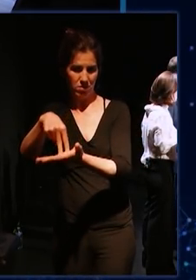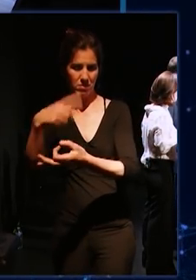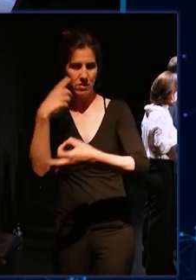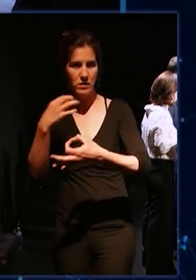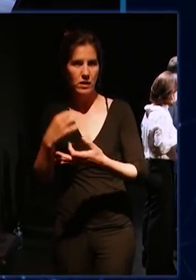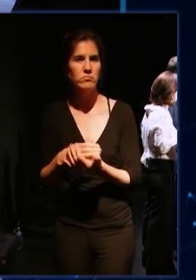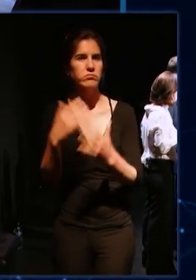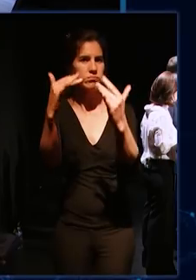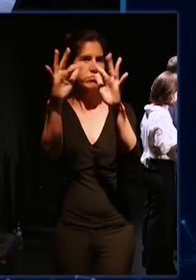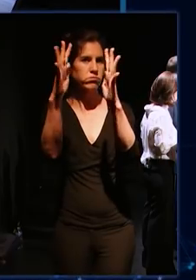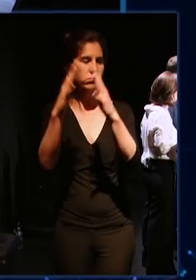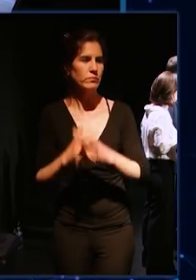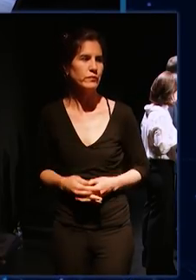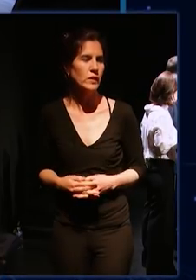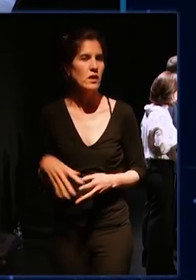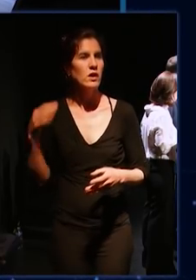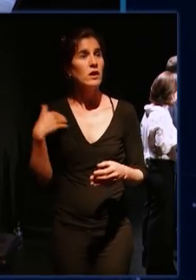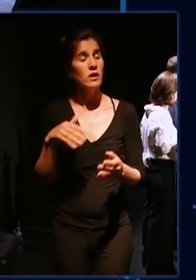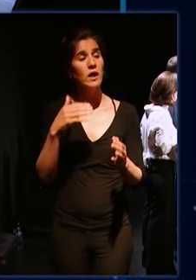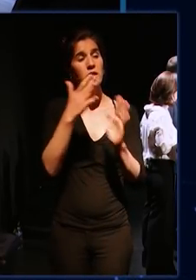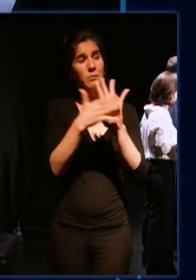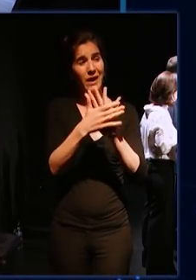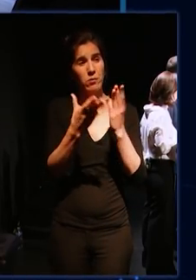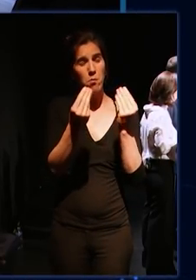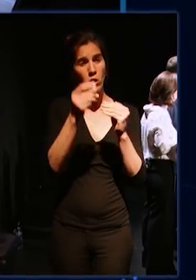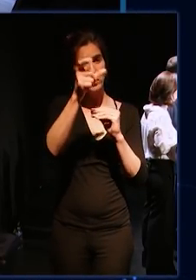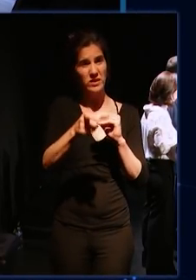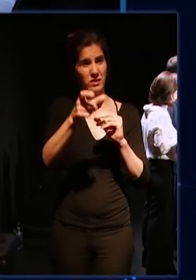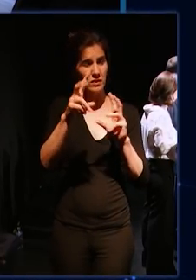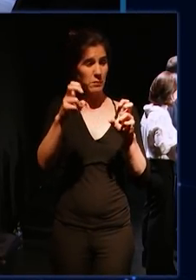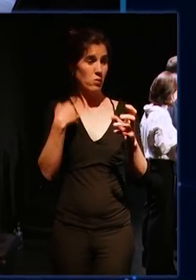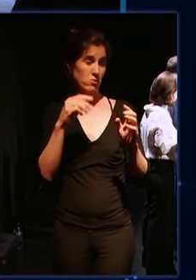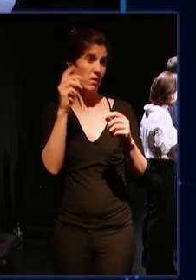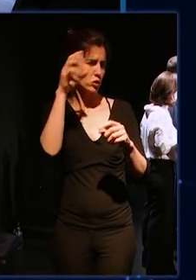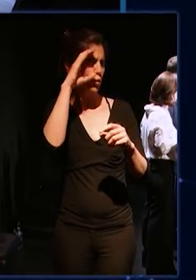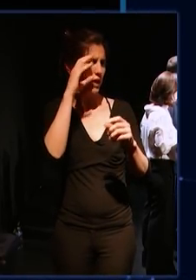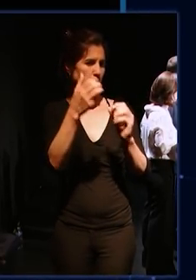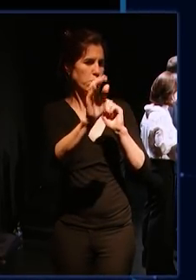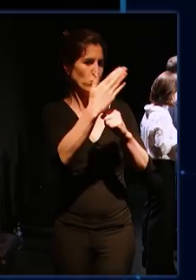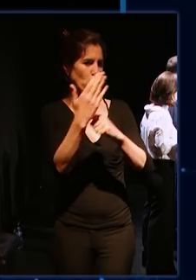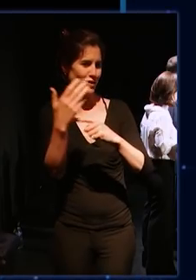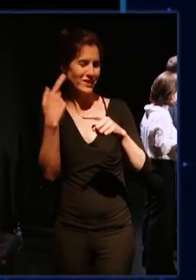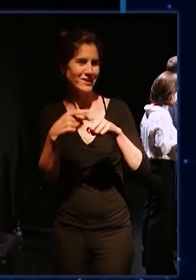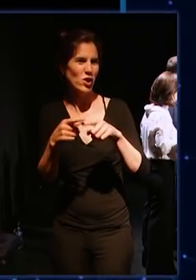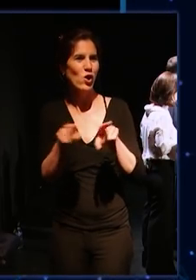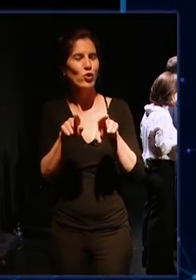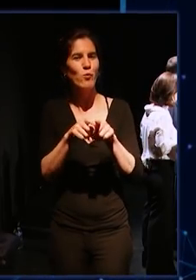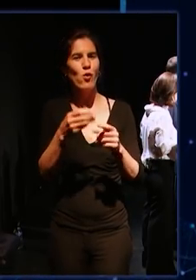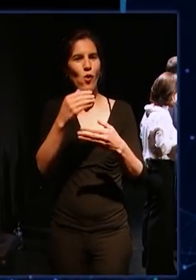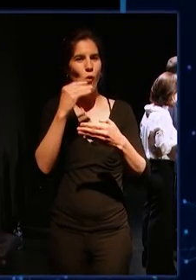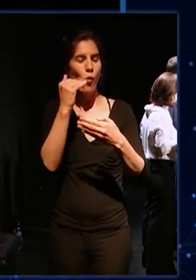S'ha parlat molt també, jo he escoltat propostes que semblava que estaven fent la carta als Reis, perquè no sé si en 4 anys és possible fer